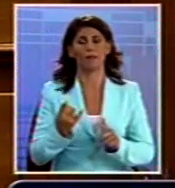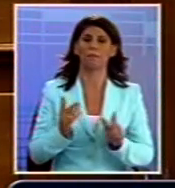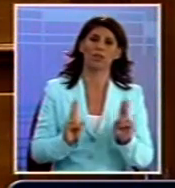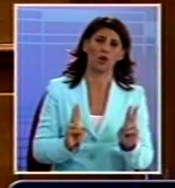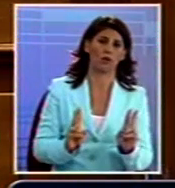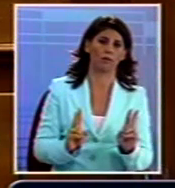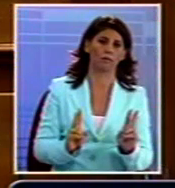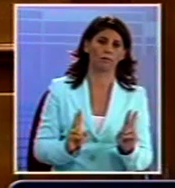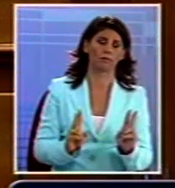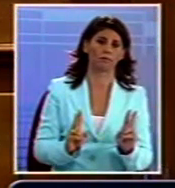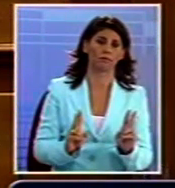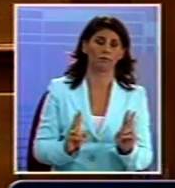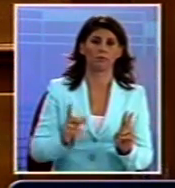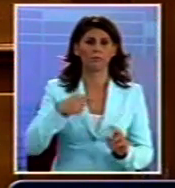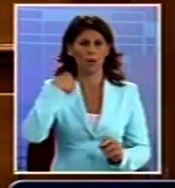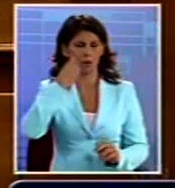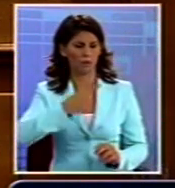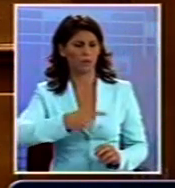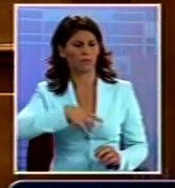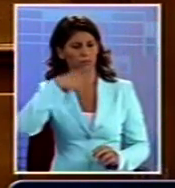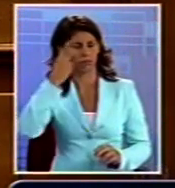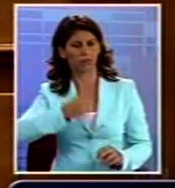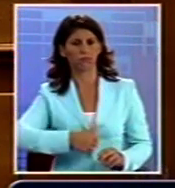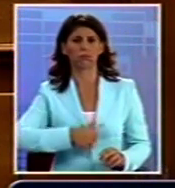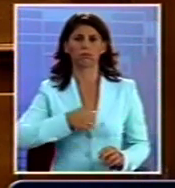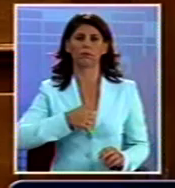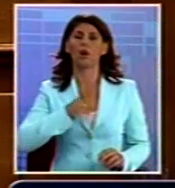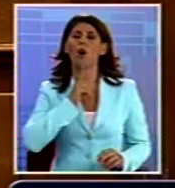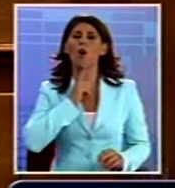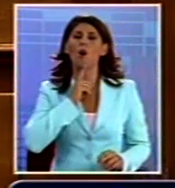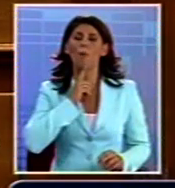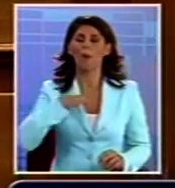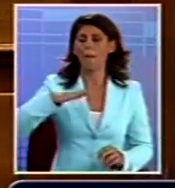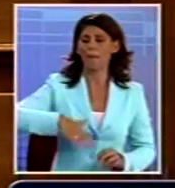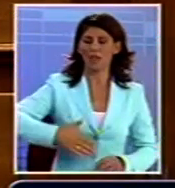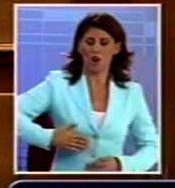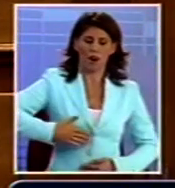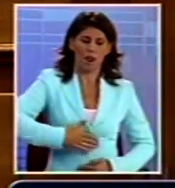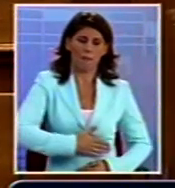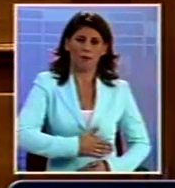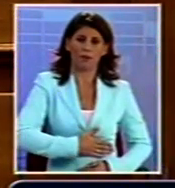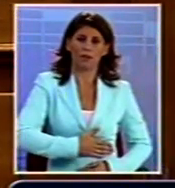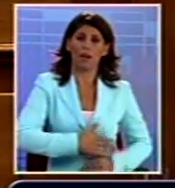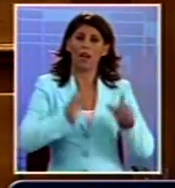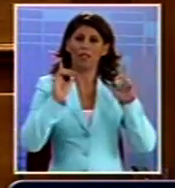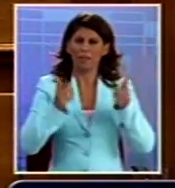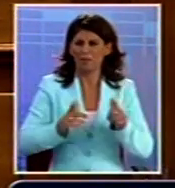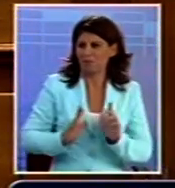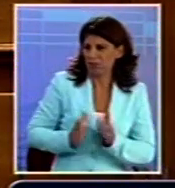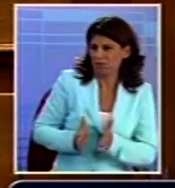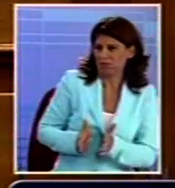Και με μια προσωπική έπαρση μικρού Ναπολέοντα, δημοκρατικά αποκρουστική στον